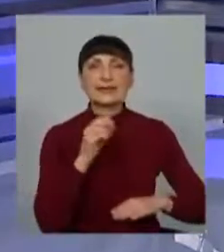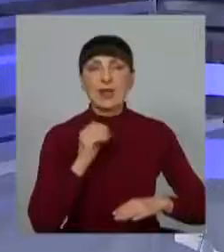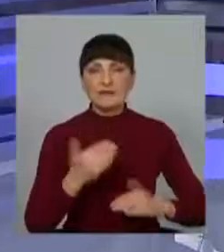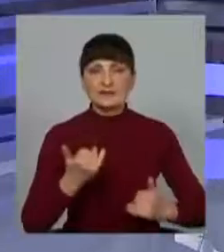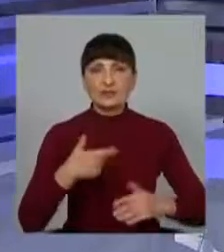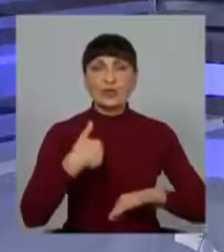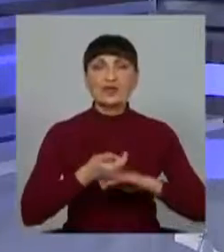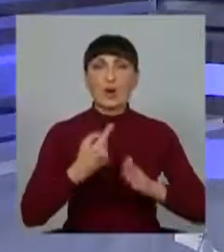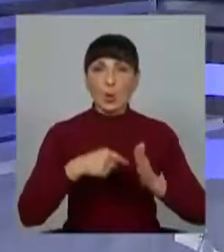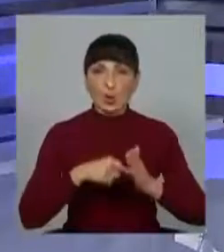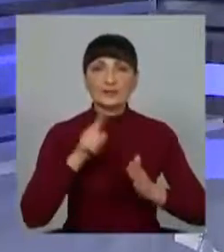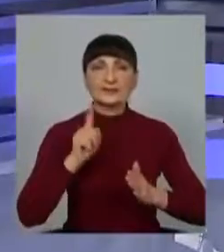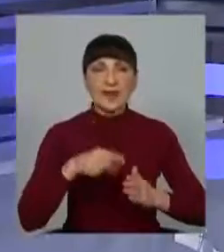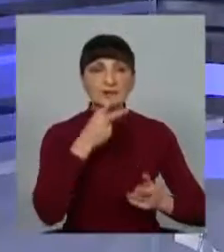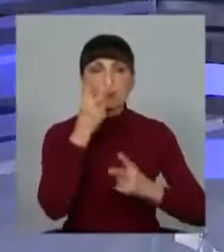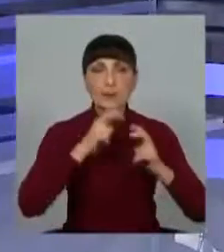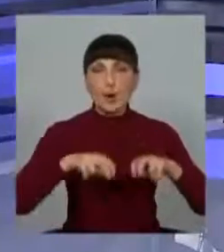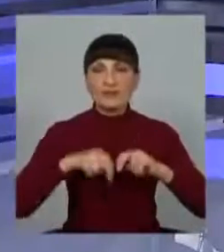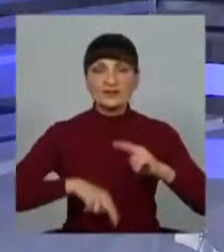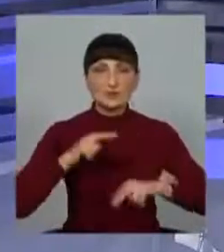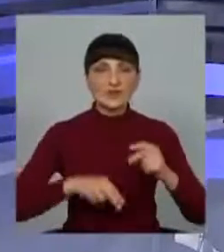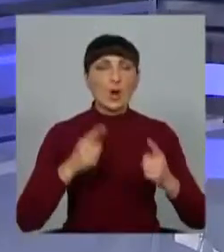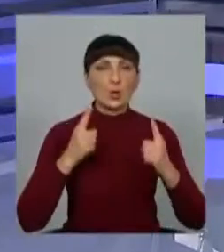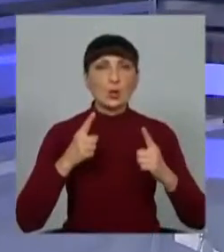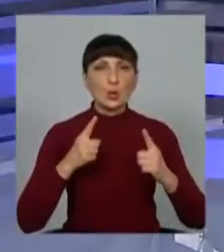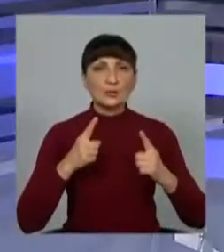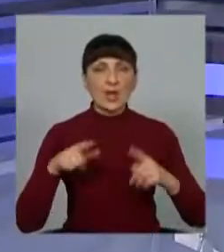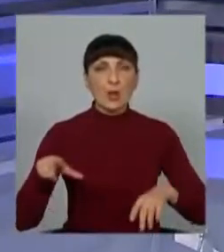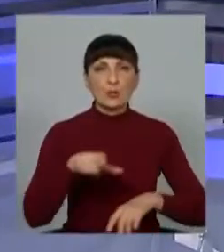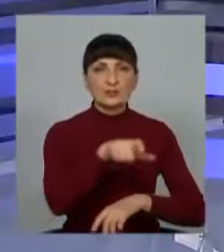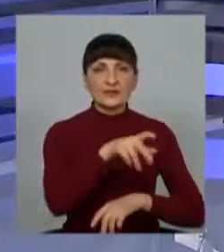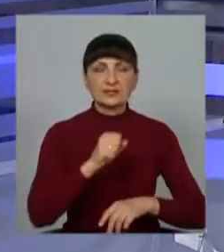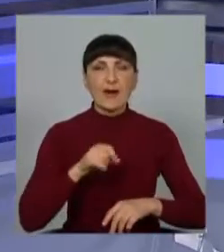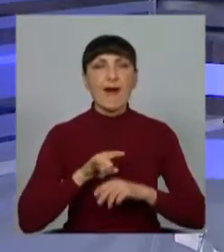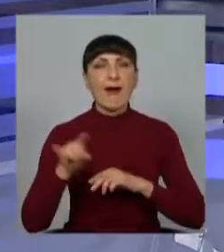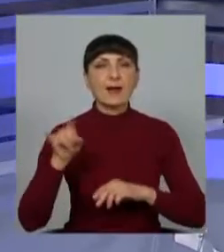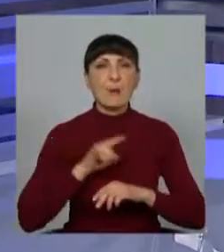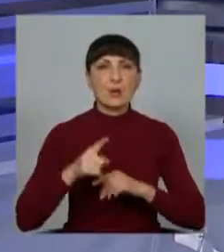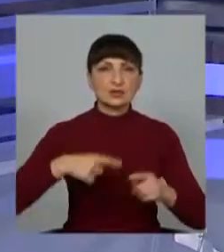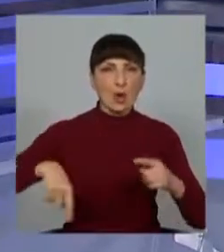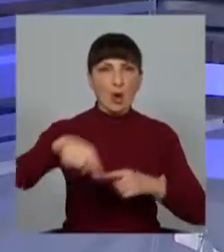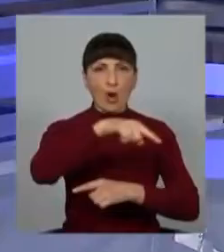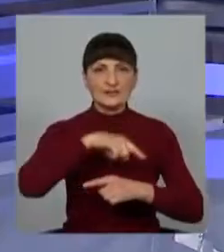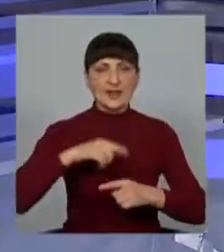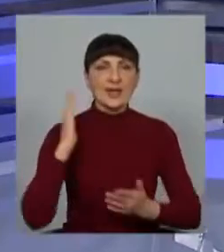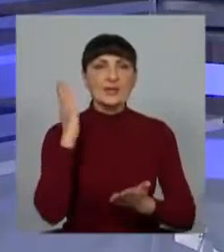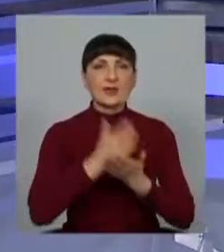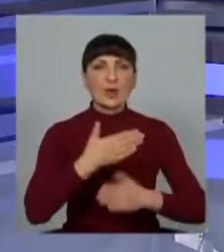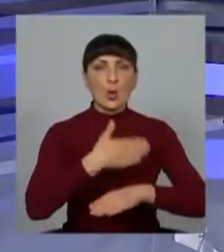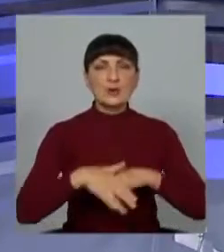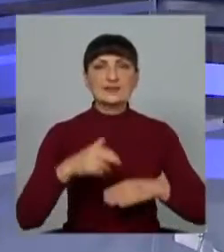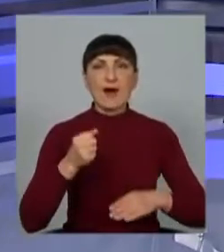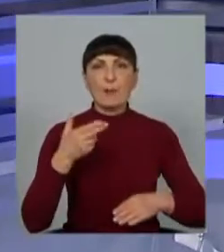глава мегаполиса также проинспектировал строительство крупного путепровода на аэропортовском кольце и пробивку проспекта